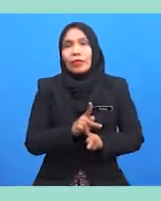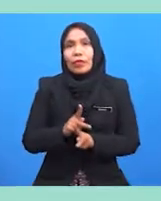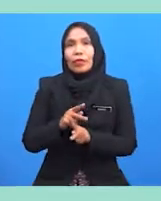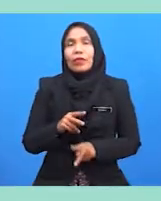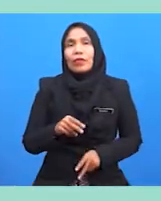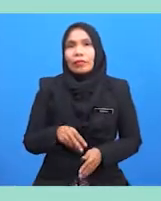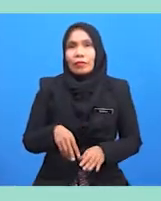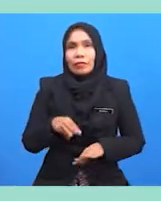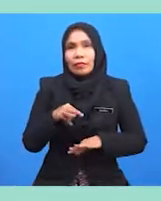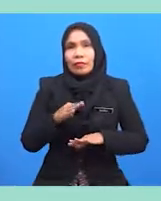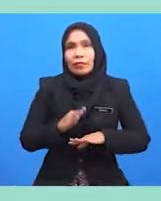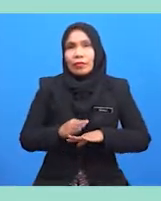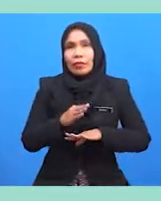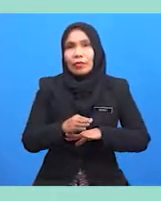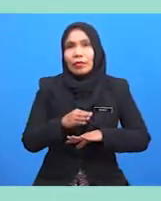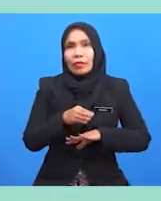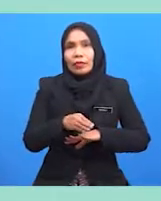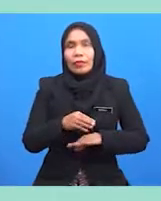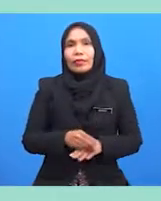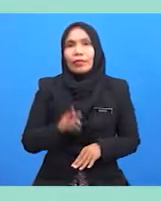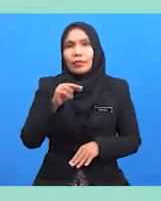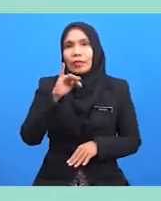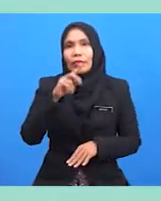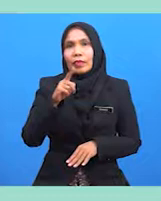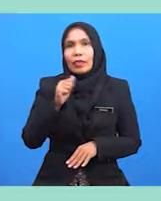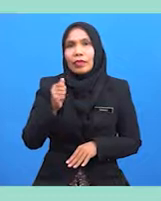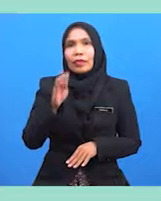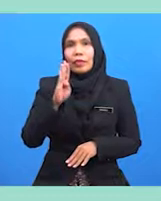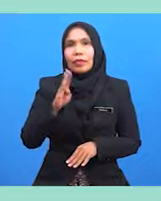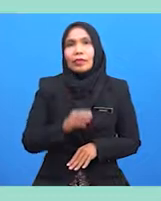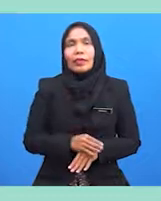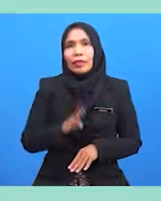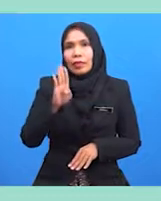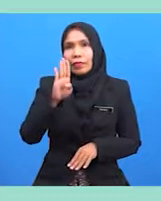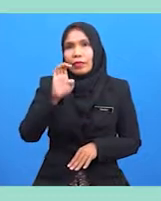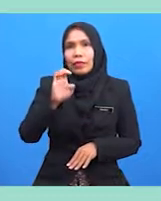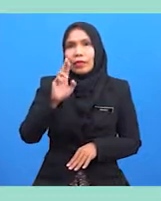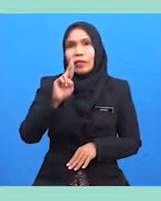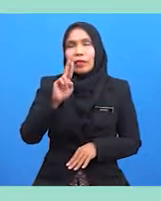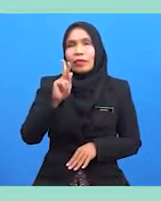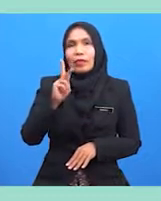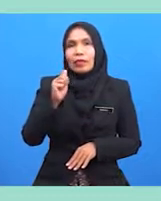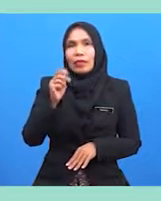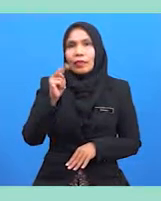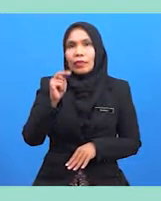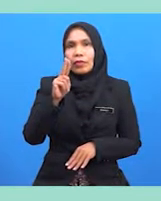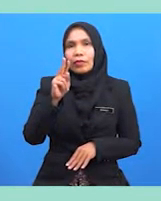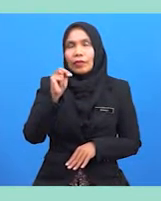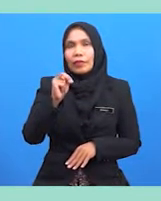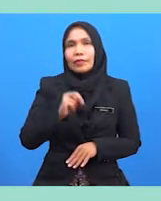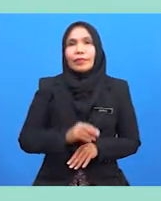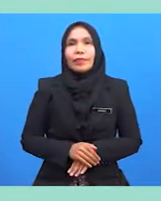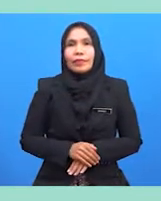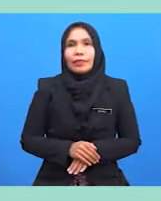berkanun dan nisbah rezerv tunai. Bank Pusat mengawal nisbah rezerv berkanun dan nisbah